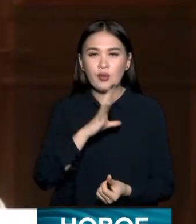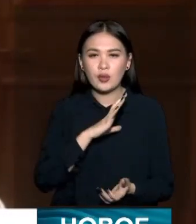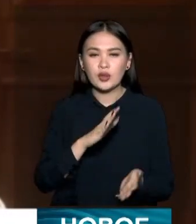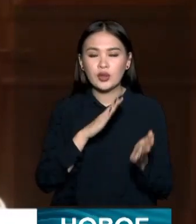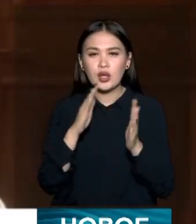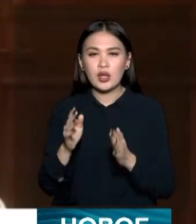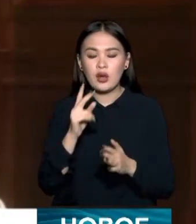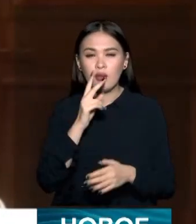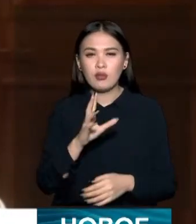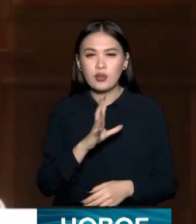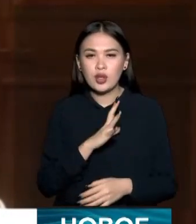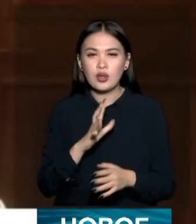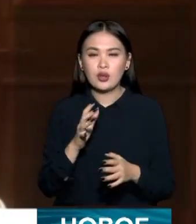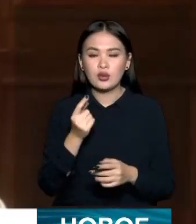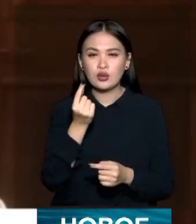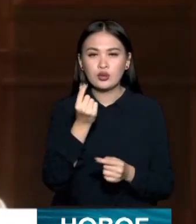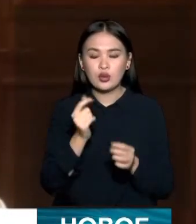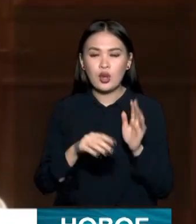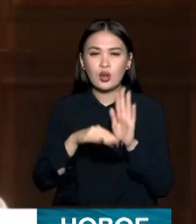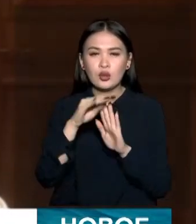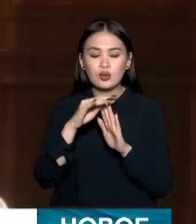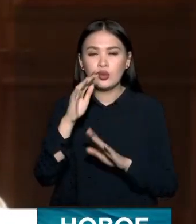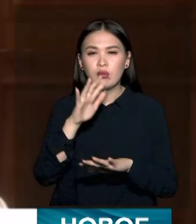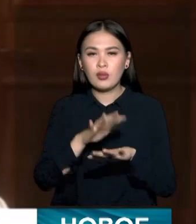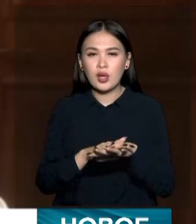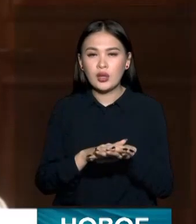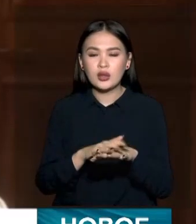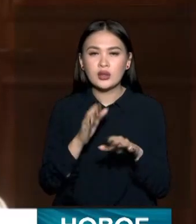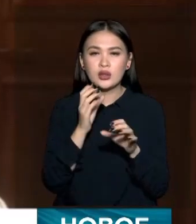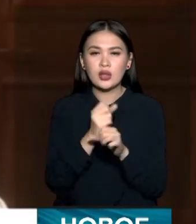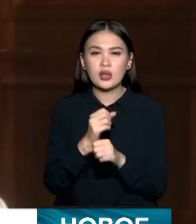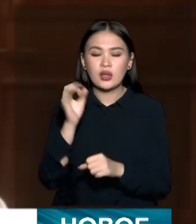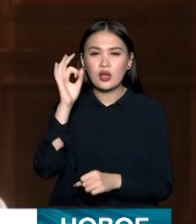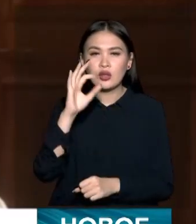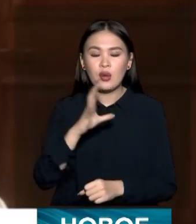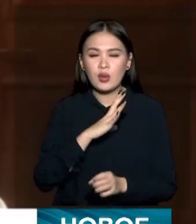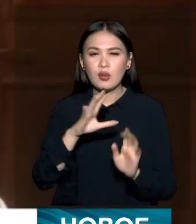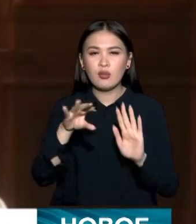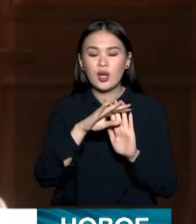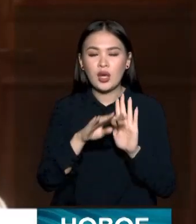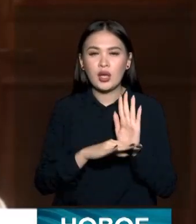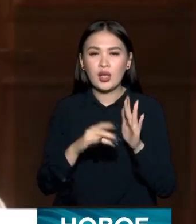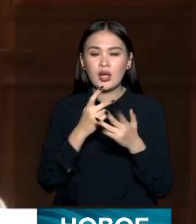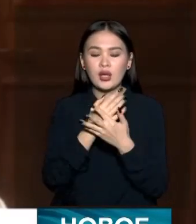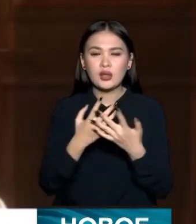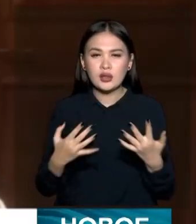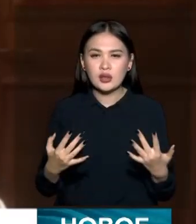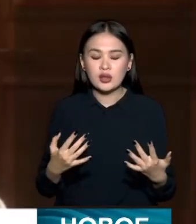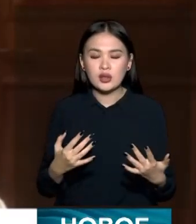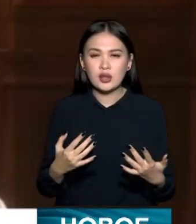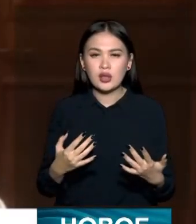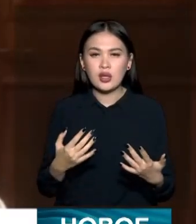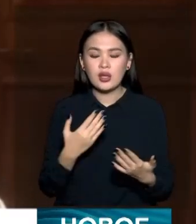повышение базовых ставок национальных банков, сокращение программы различных страновых правительств, которые